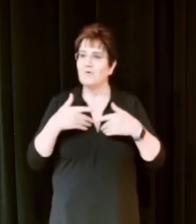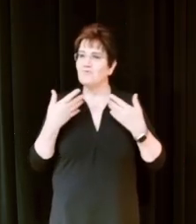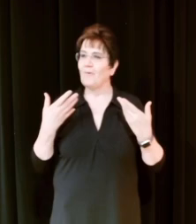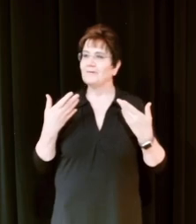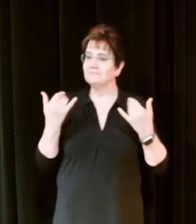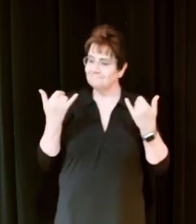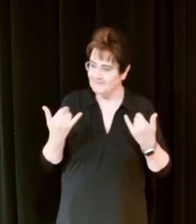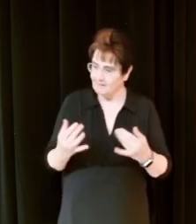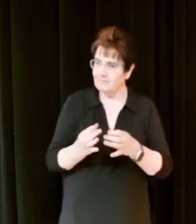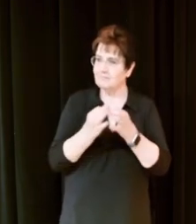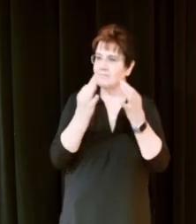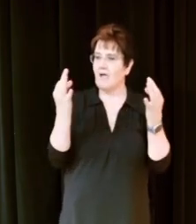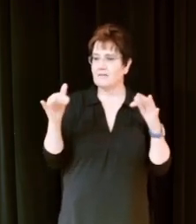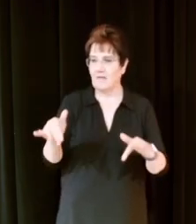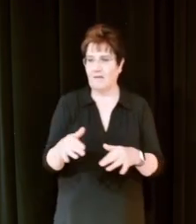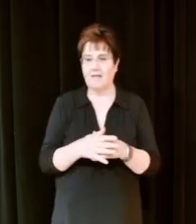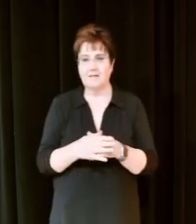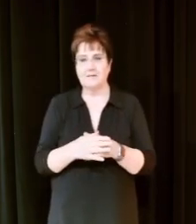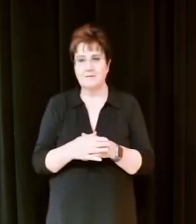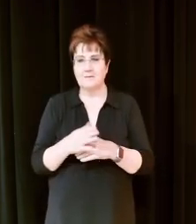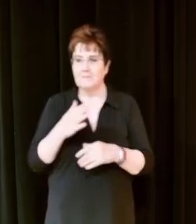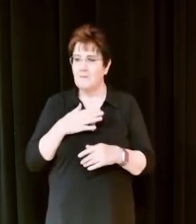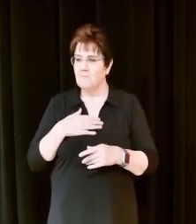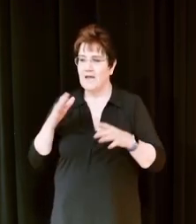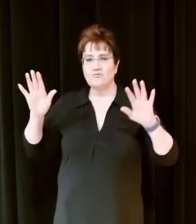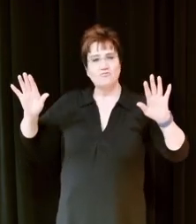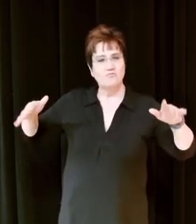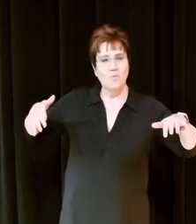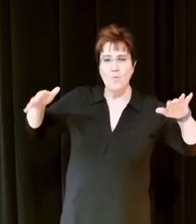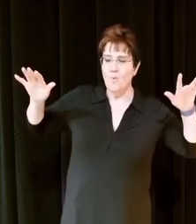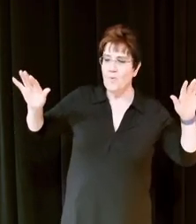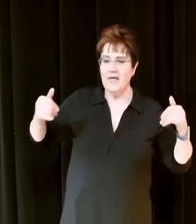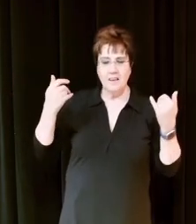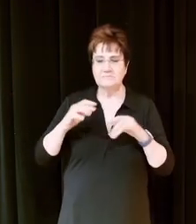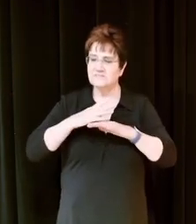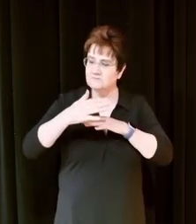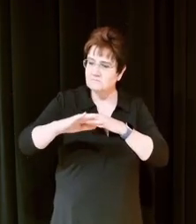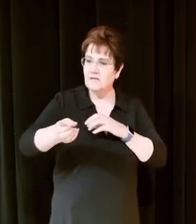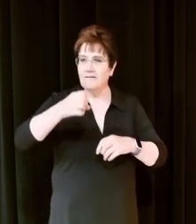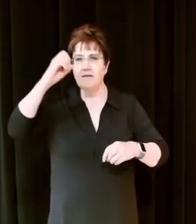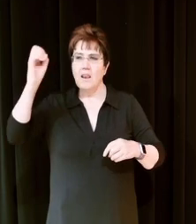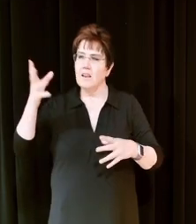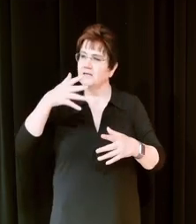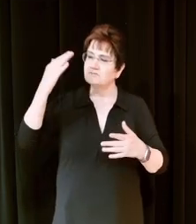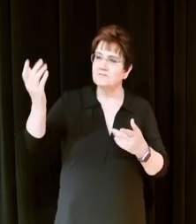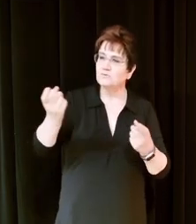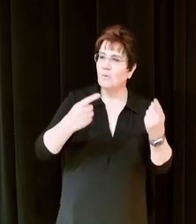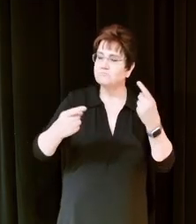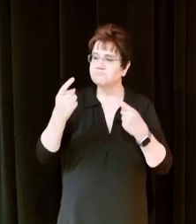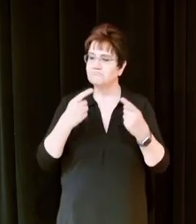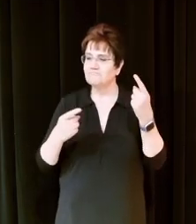da. Umspannt von meinen Flügeln weit, der See, das Licht, was kommen mag,